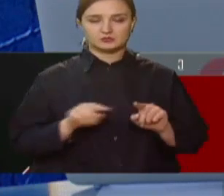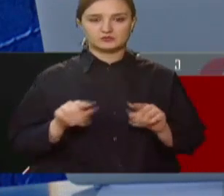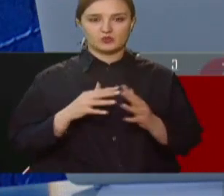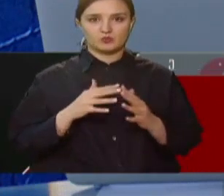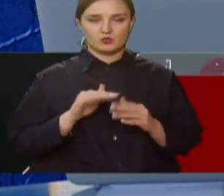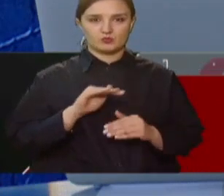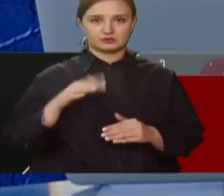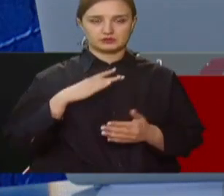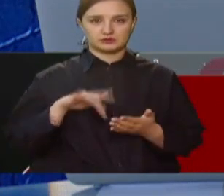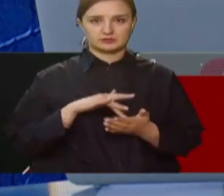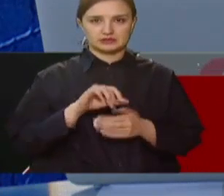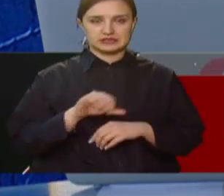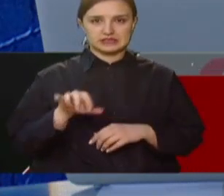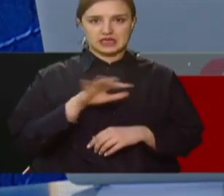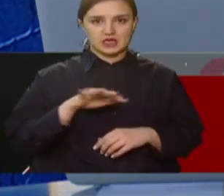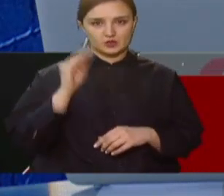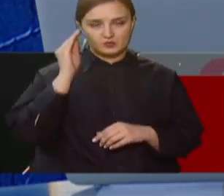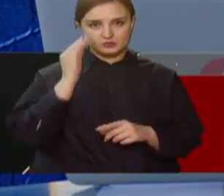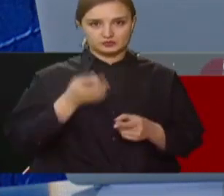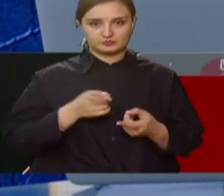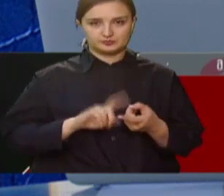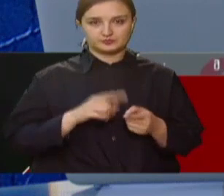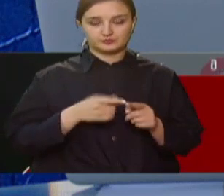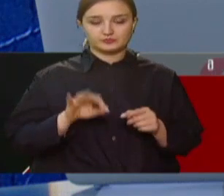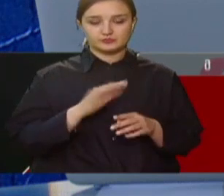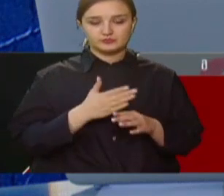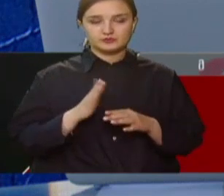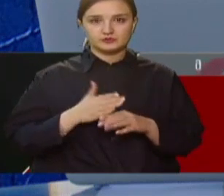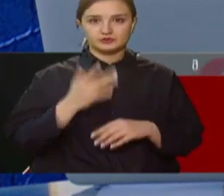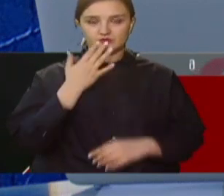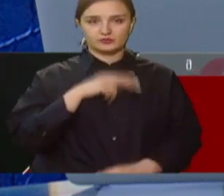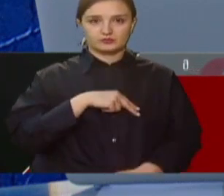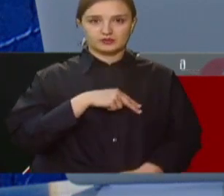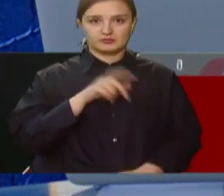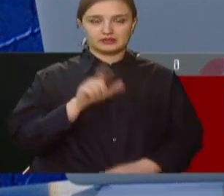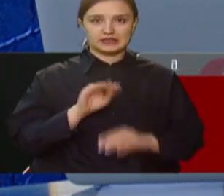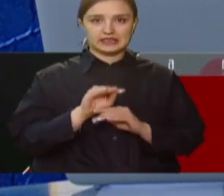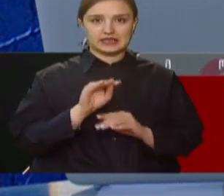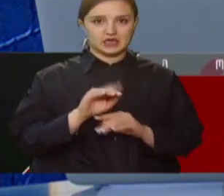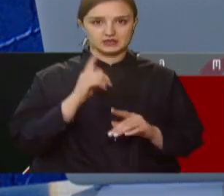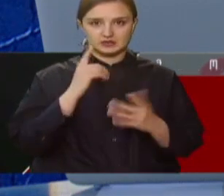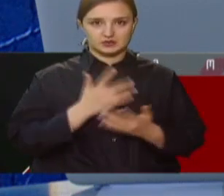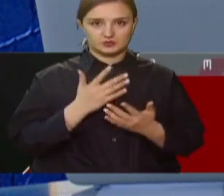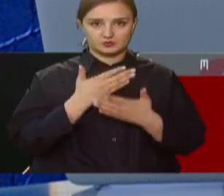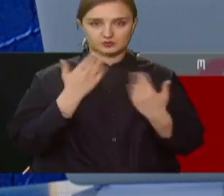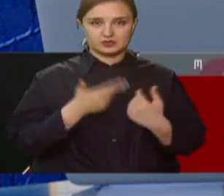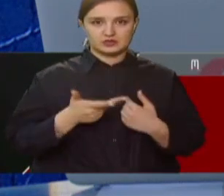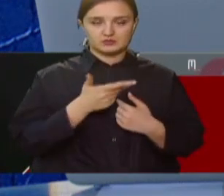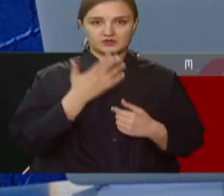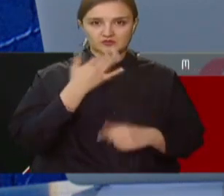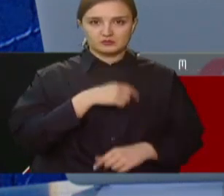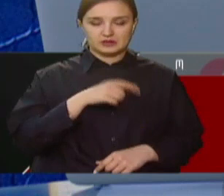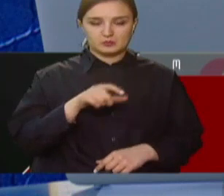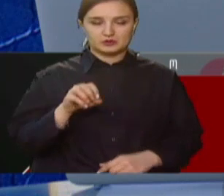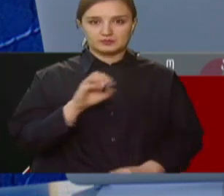oficialul Ritpilis și Sagare opoziționire Basace Hebarom, Mismi Marcalkeul, Europarlamentare, Bicritica Sarari Debian. Sami europeli deputati da